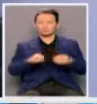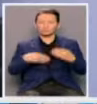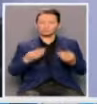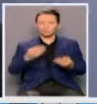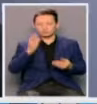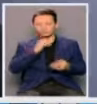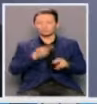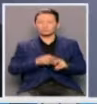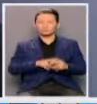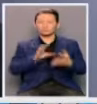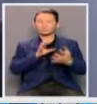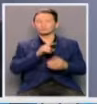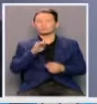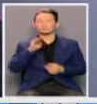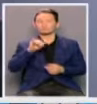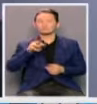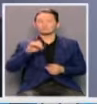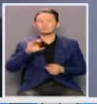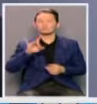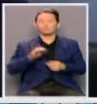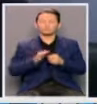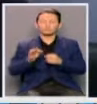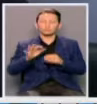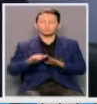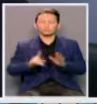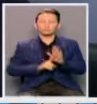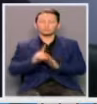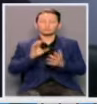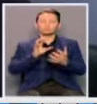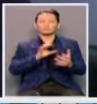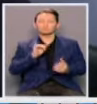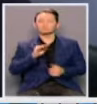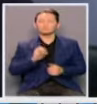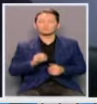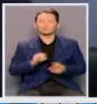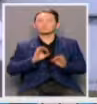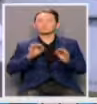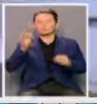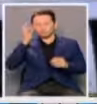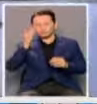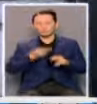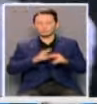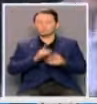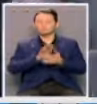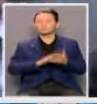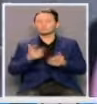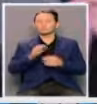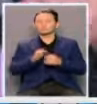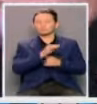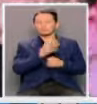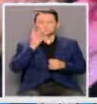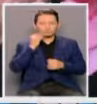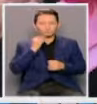Пилотный проект уже реализуется в Жумыскерском сельском округе для проведения встреч с населением. Отметим, что данный проект реализуется в трех регионах –